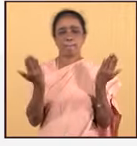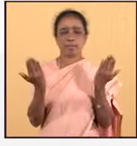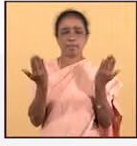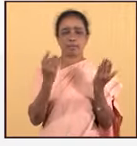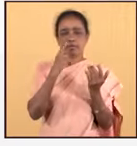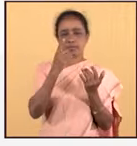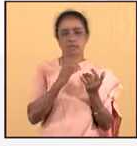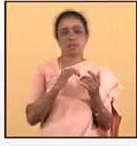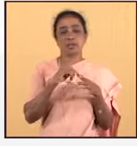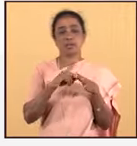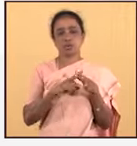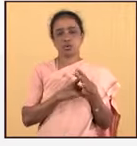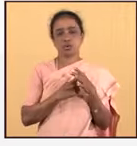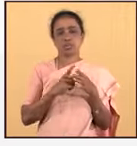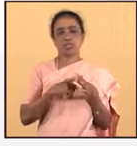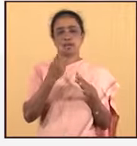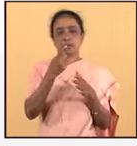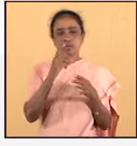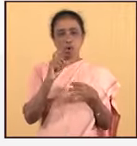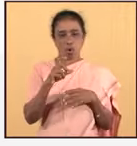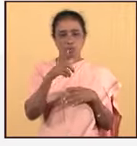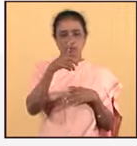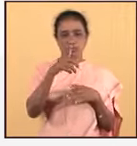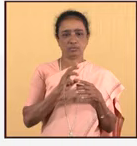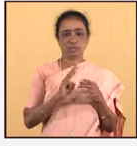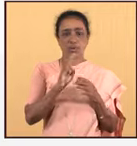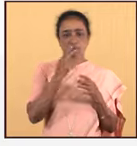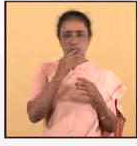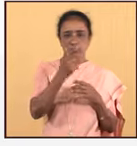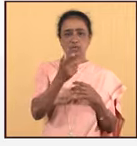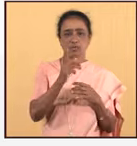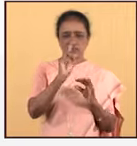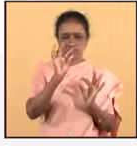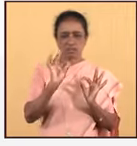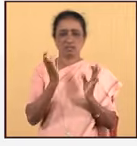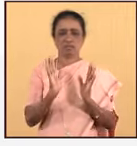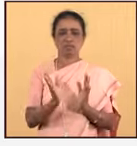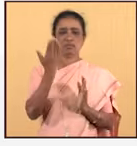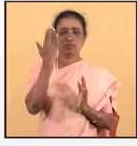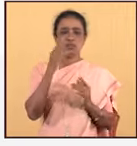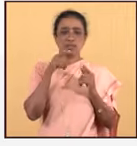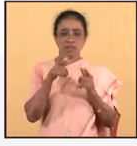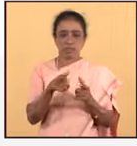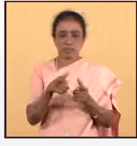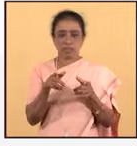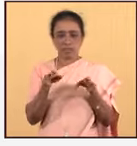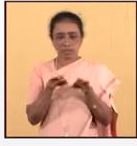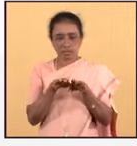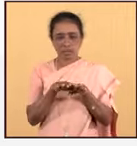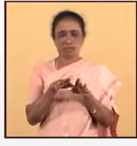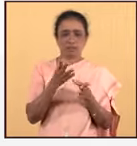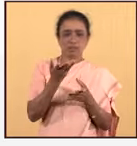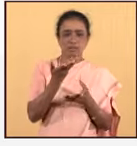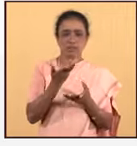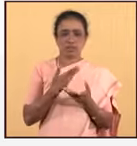ஜார்ஜ் ஜேக்கப் ஹோல் யோக் என்பவர் செக்குலரிசம் என்ற வார்த்தையை என்ன செய்தார், உருவாக்கினார். இந்த சமய